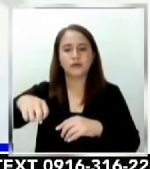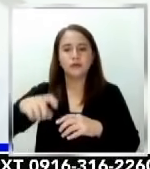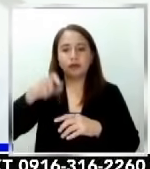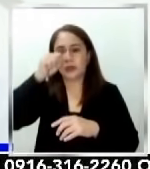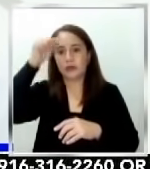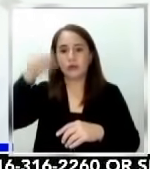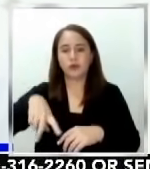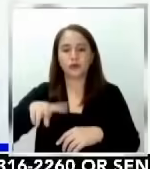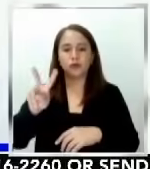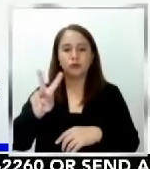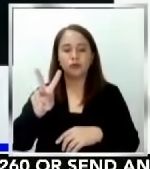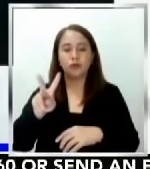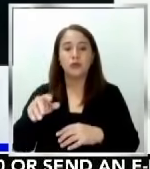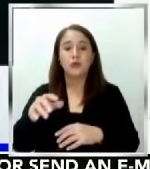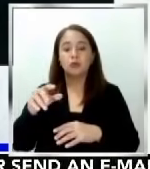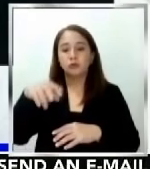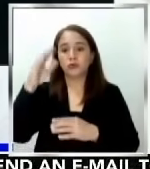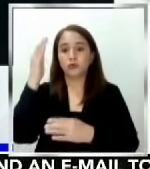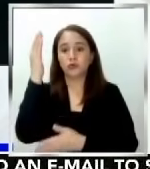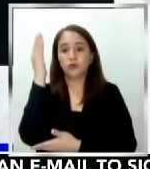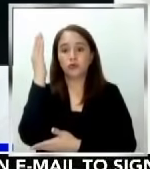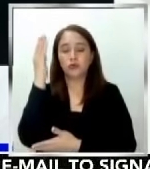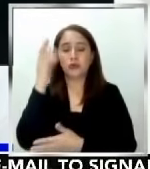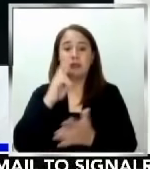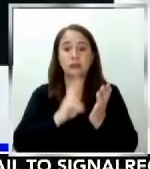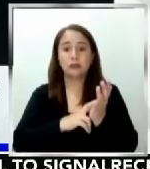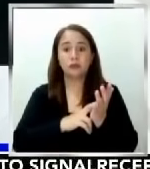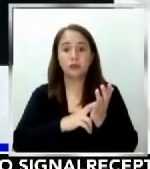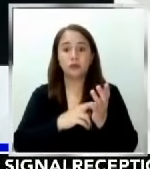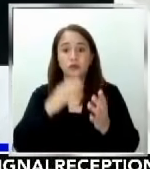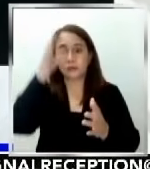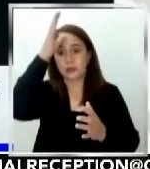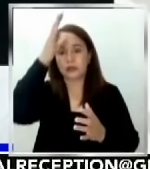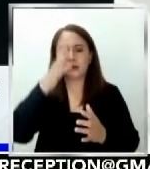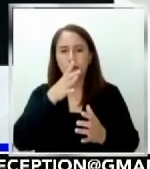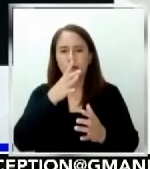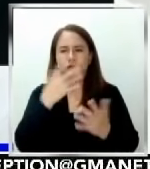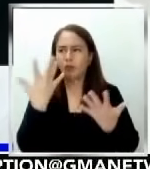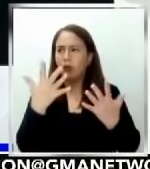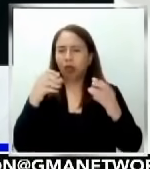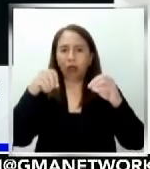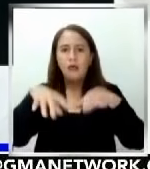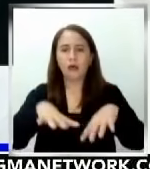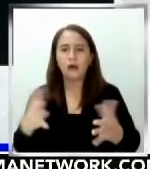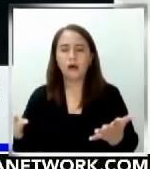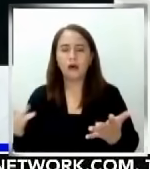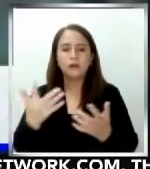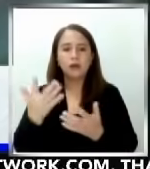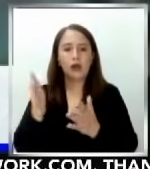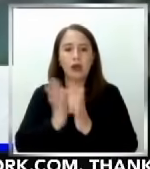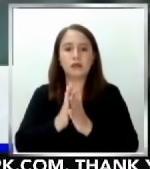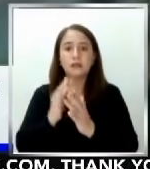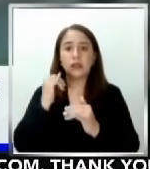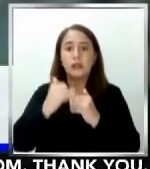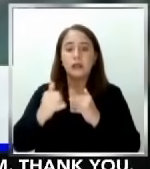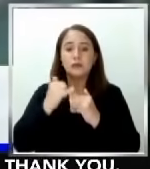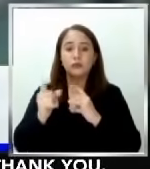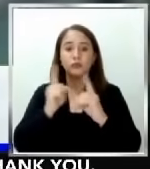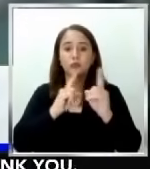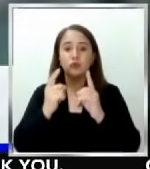tanghali, inireport ng mga magulang ni Antasuda sa pulisya ang kanyang pagkawala at sinabing huli siyang nakausap bago sumakay ng